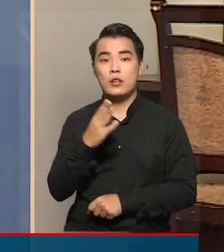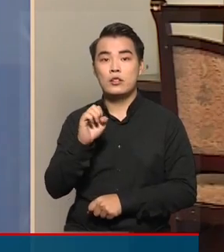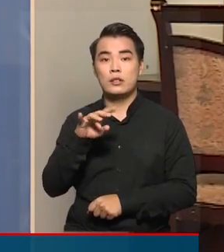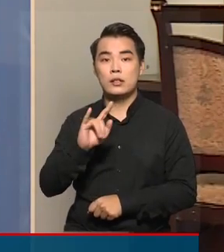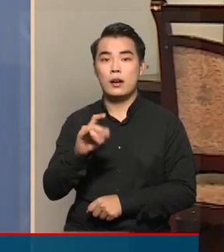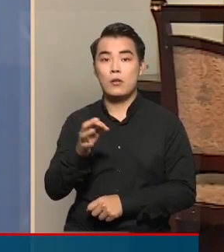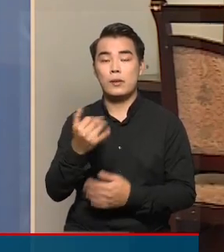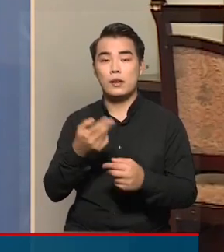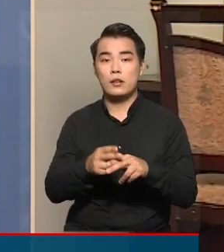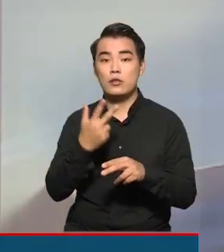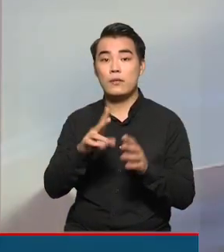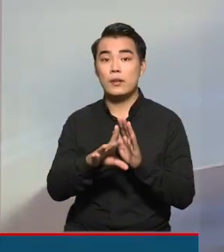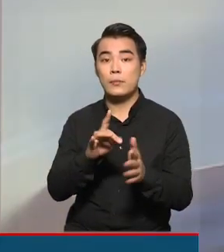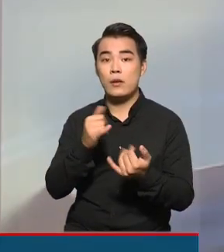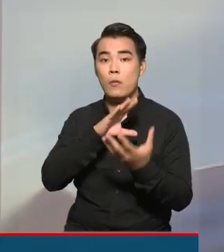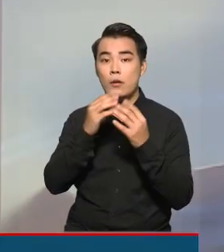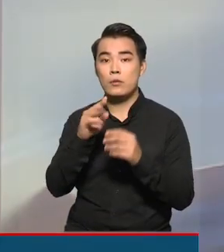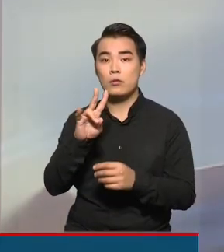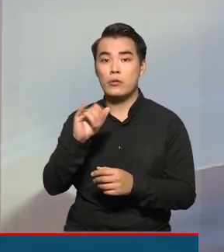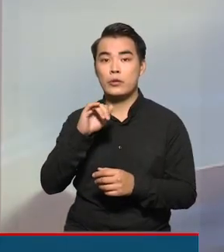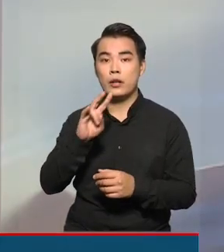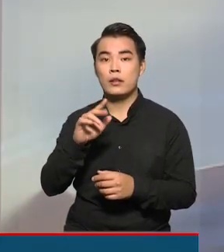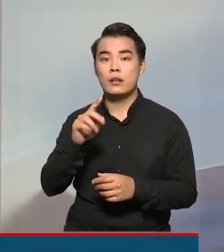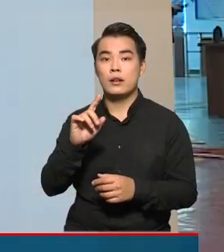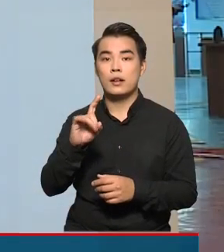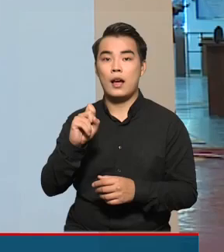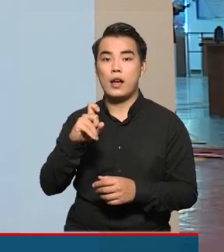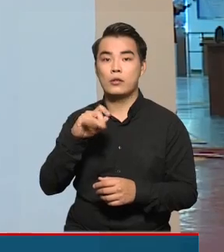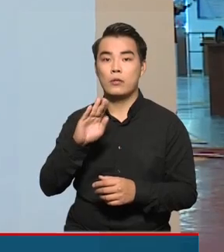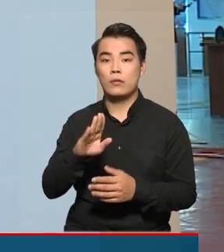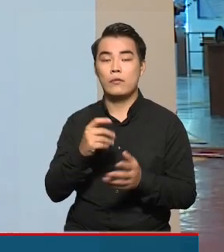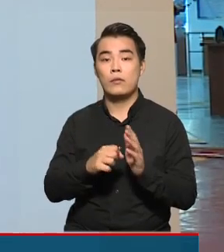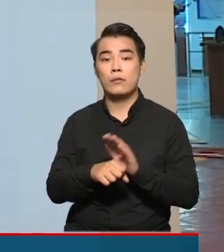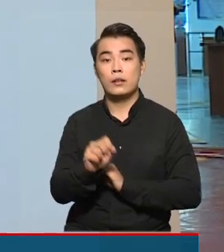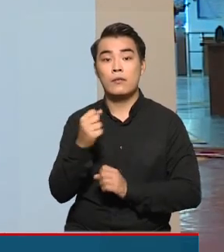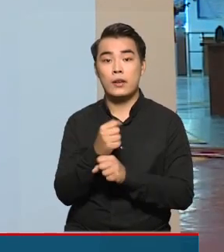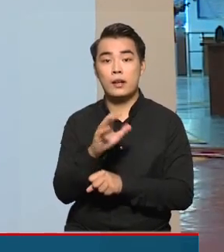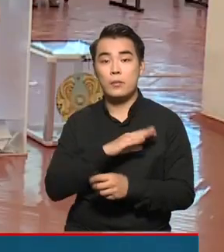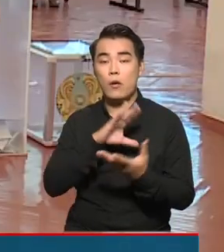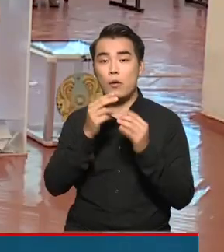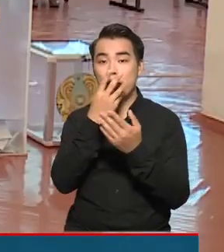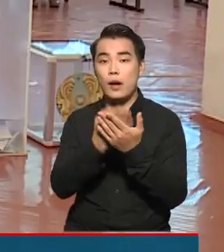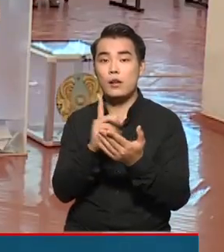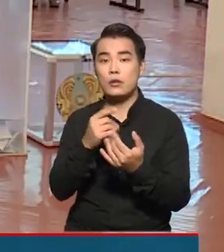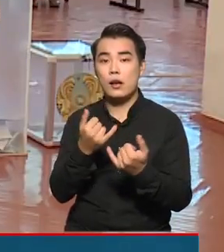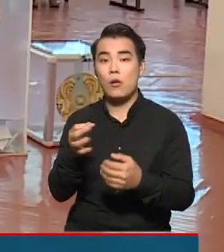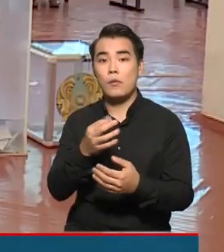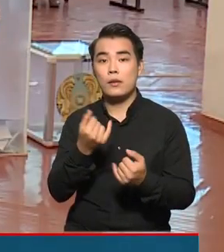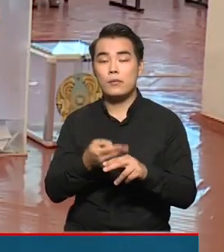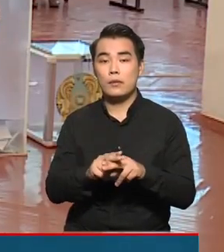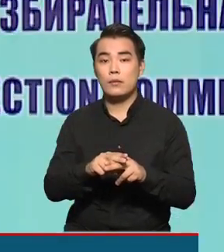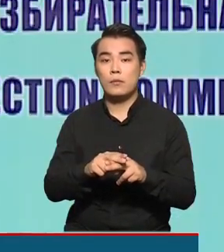бойынша 3 үміткердің ішінен кандидат Нұржан Ахатов көп дауыс жинады. Айта кетейік, үміткерлердің екеуі де бұған дейін сол аудандардың тізгінін